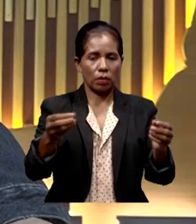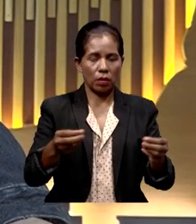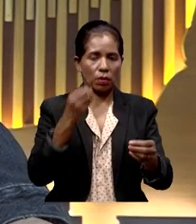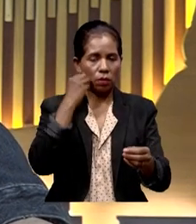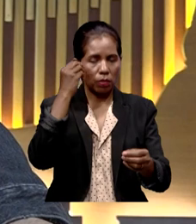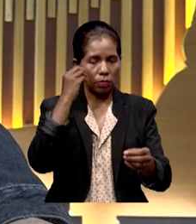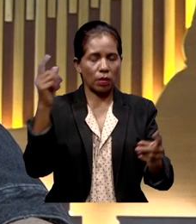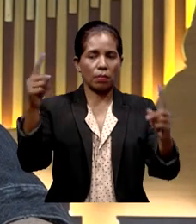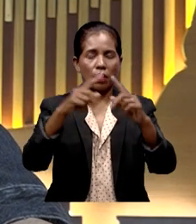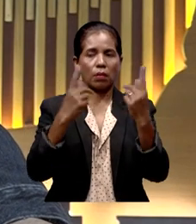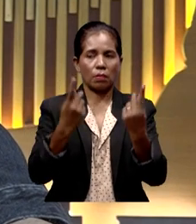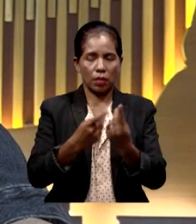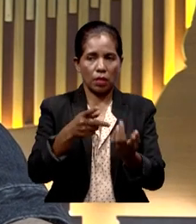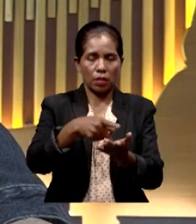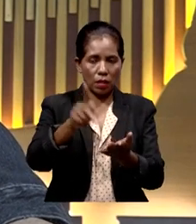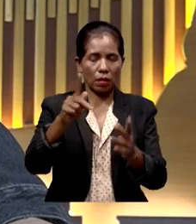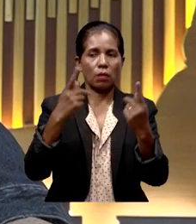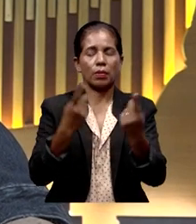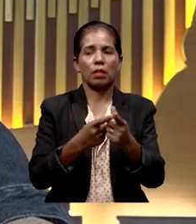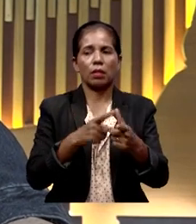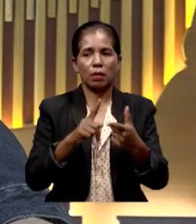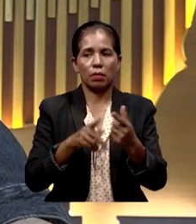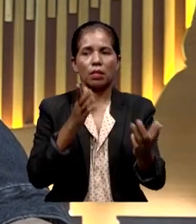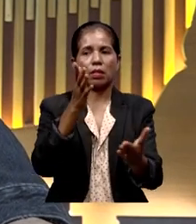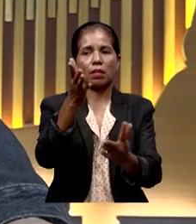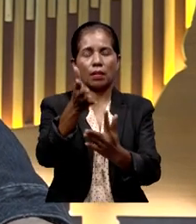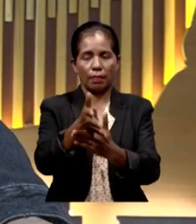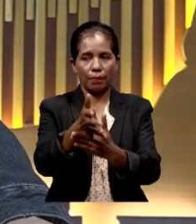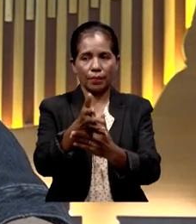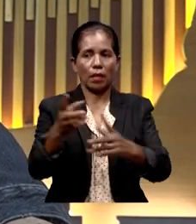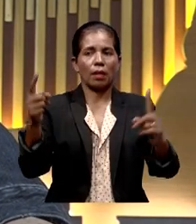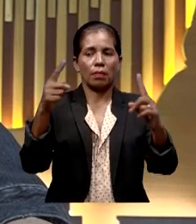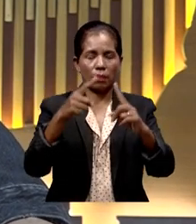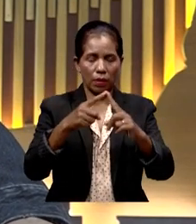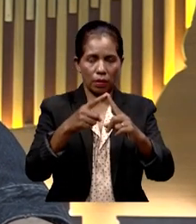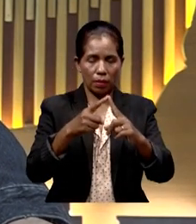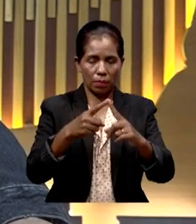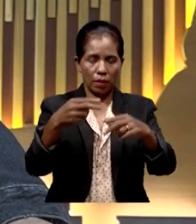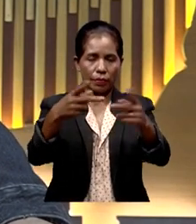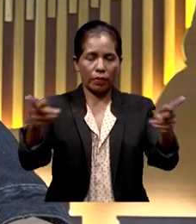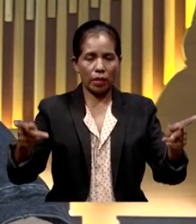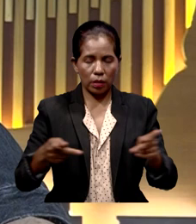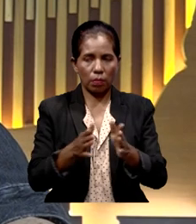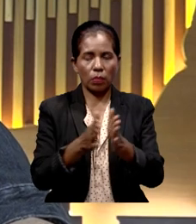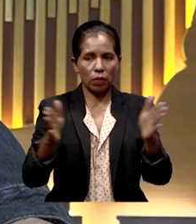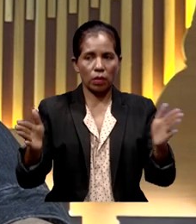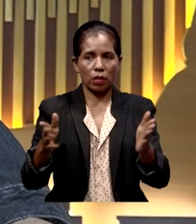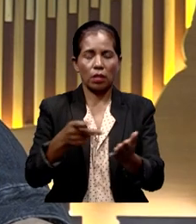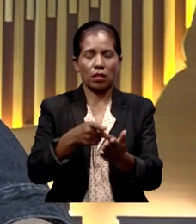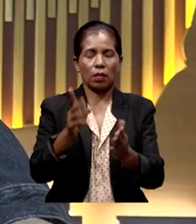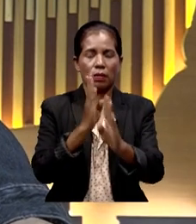per la compagnia, se la compagnia, e poi stiamo a base da botina, se lo tambe